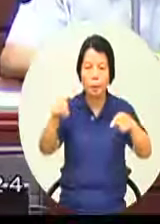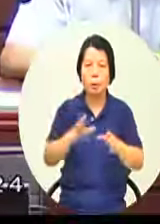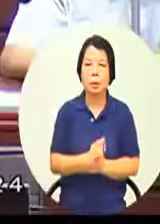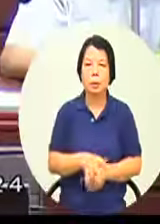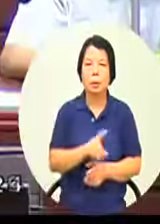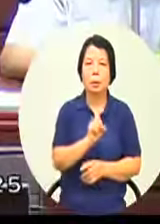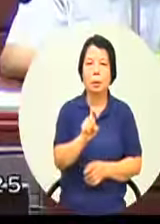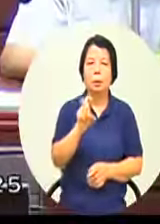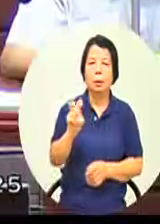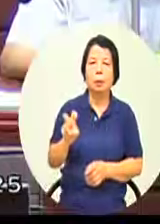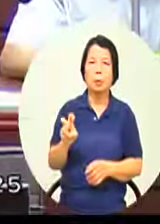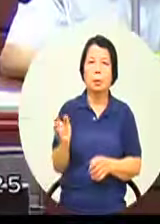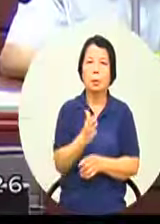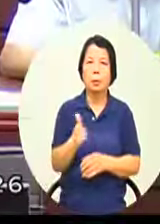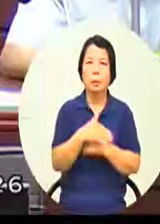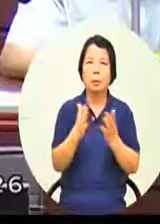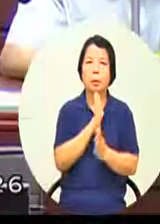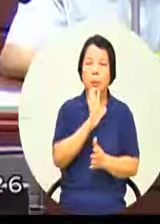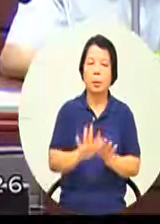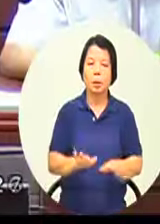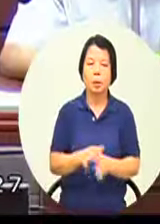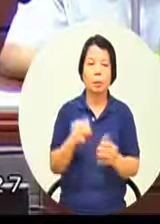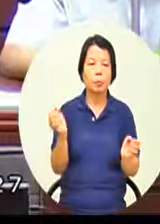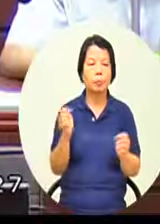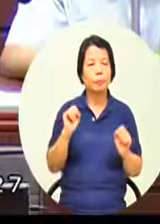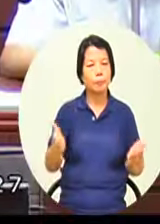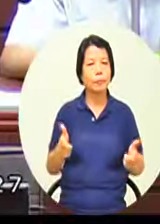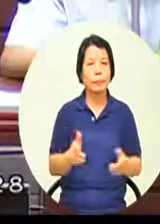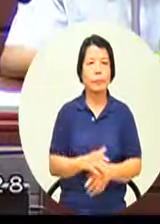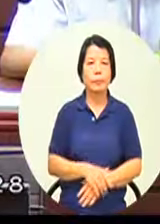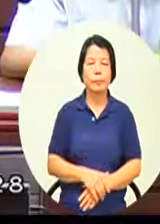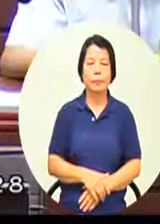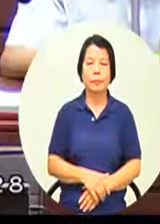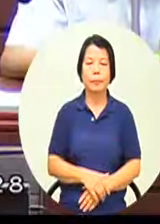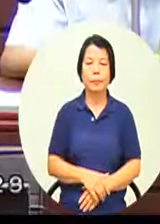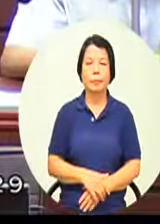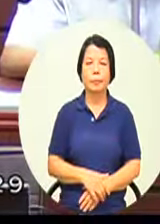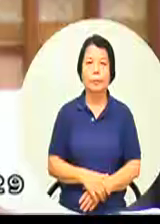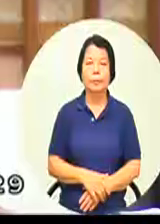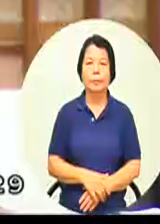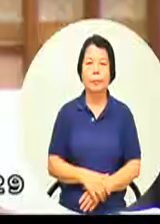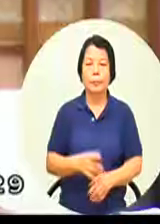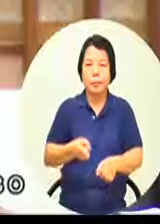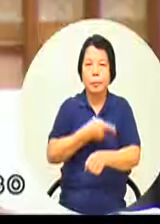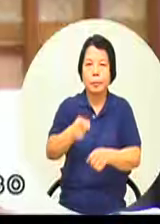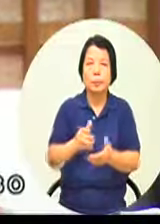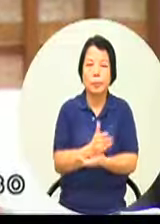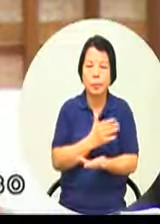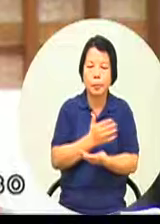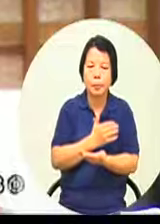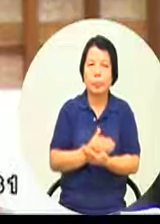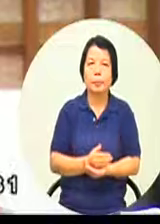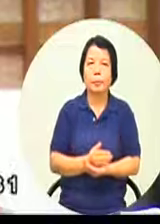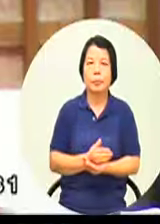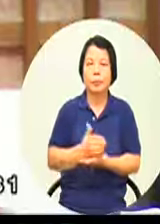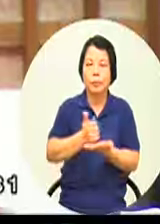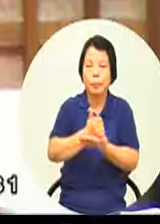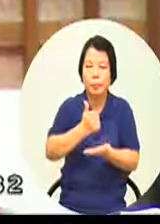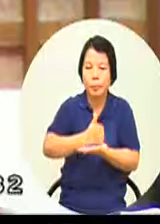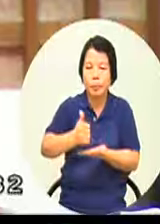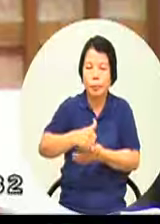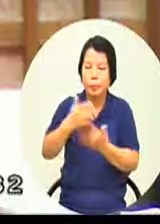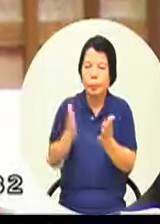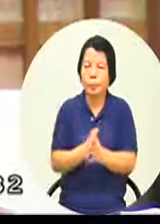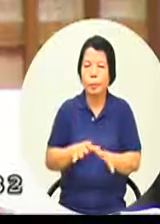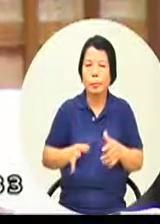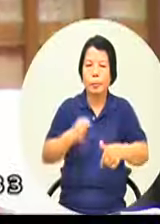到二十块左右，那当然现在是不一样啊。 那现在不一样，那你从批发价过来，你有没有到整